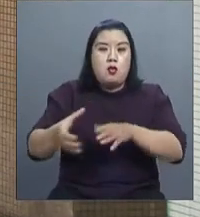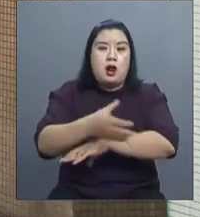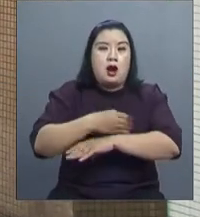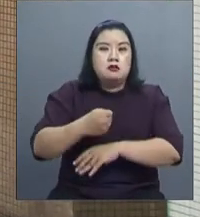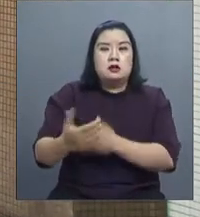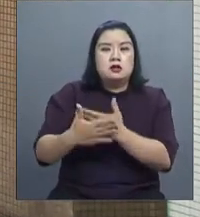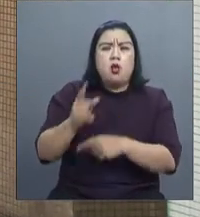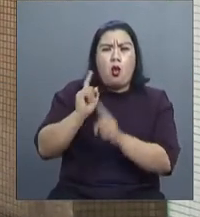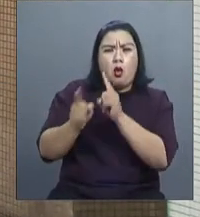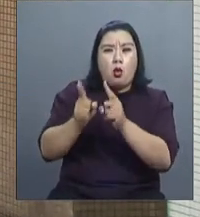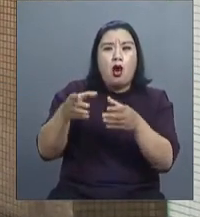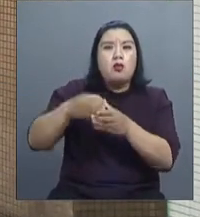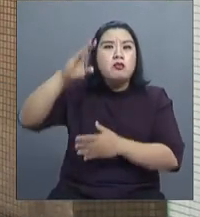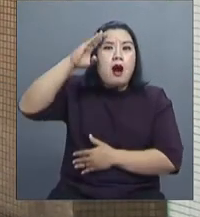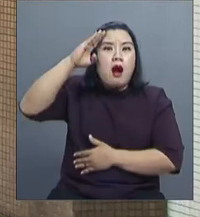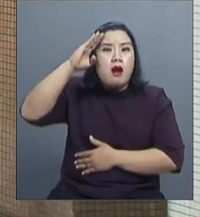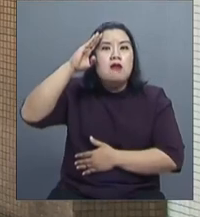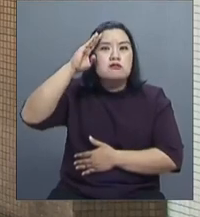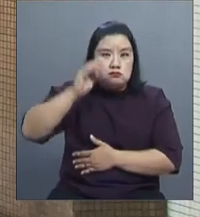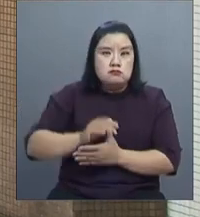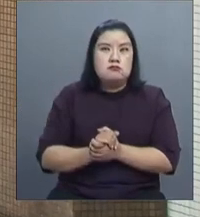และเหยียดหยามกองทัพในช่วงเวลาที่ผ่านมา